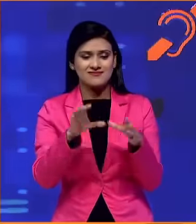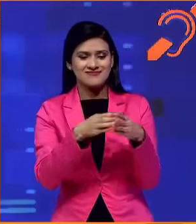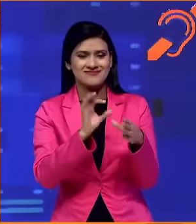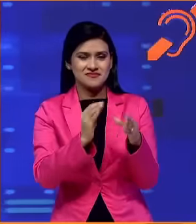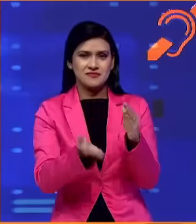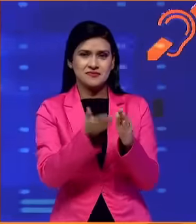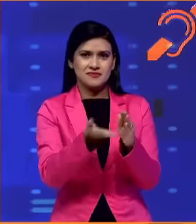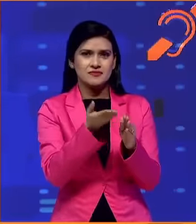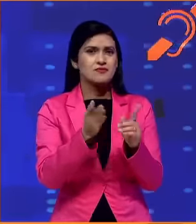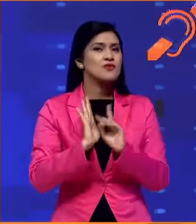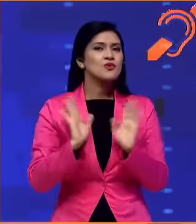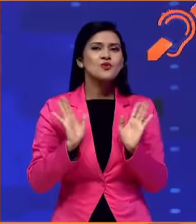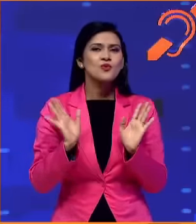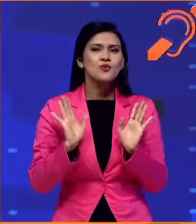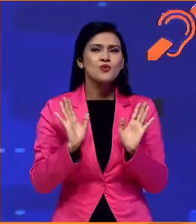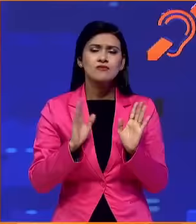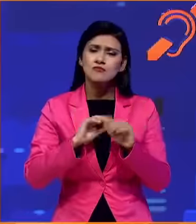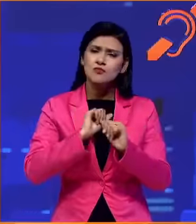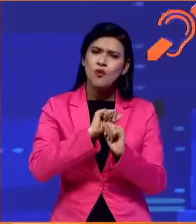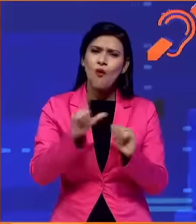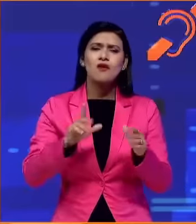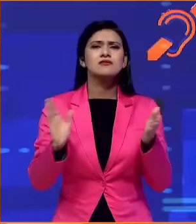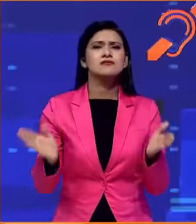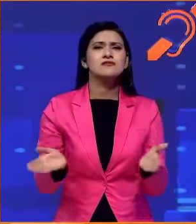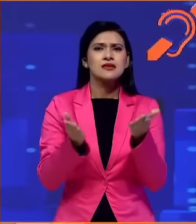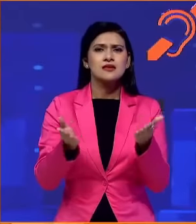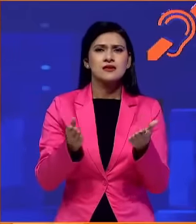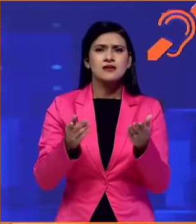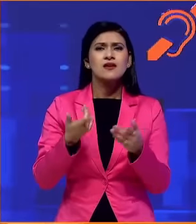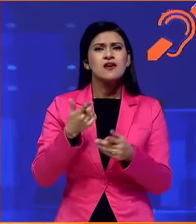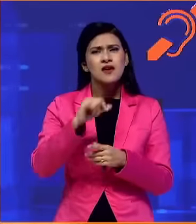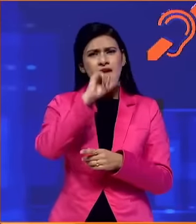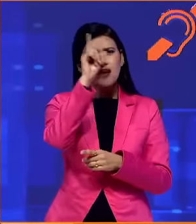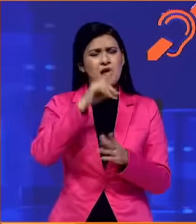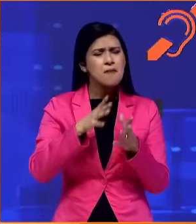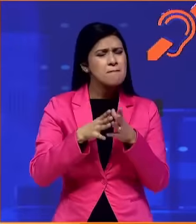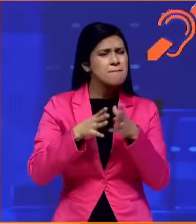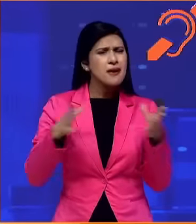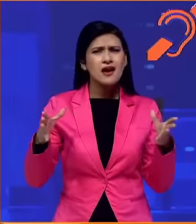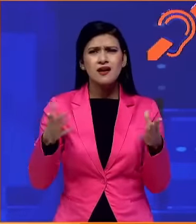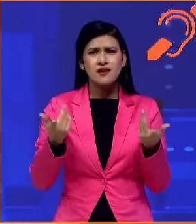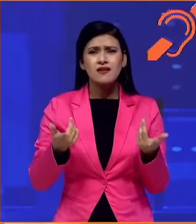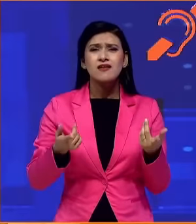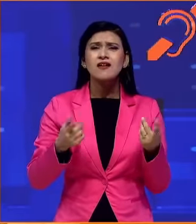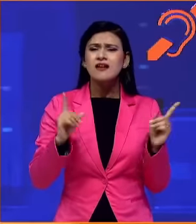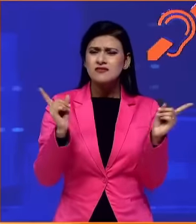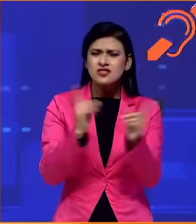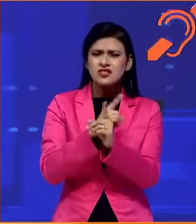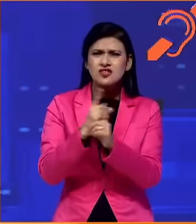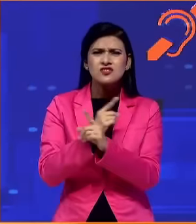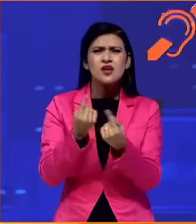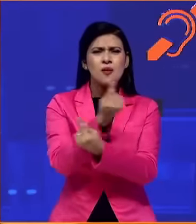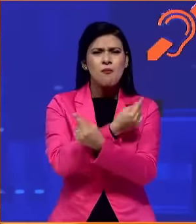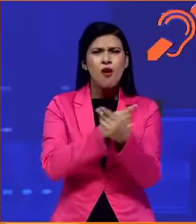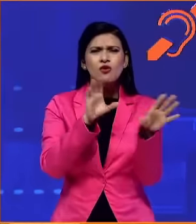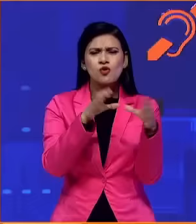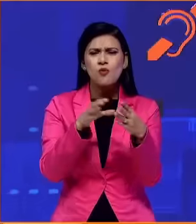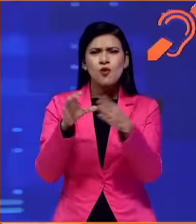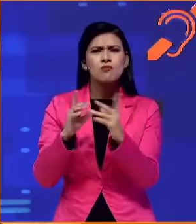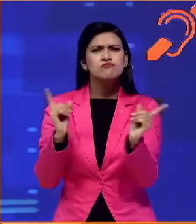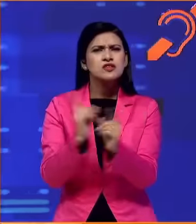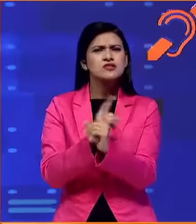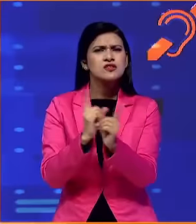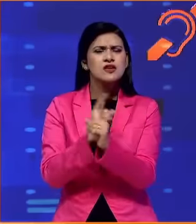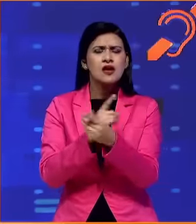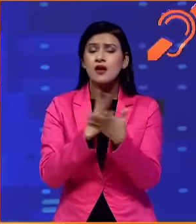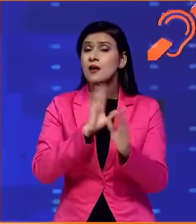रजतजी,यहकितनाविशालदेशहै!पार्टियांआती- जातीरहेंगी।सरकारेंबनेंगीऔर भंगहोंगी।लेकिनयहराष्ट्र,यह देशऔरइसदेशकेलोग सर्वोपरि